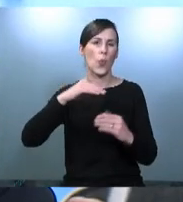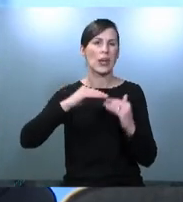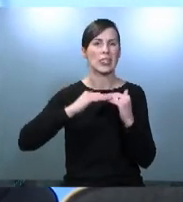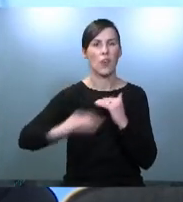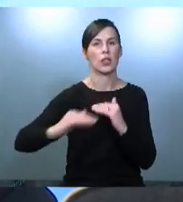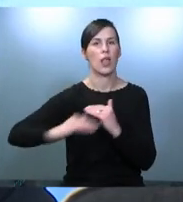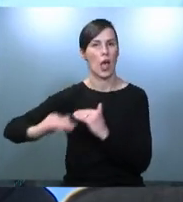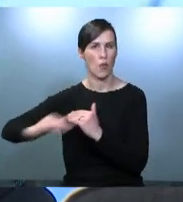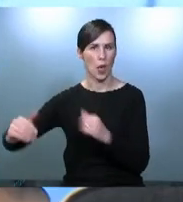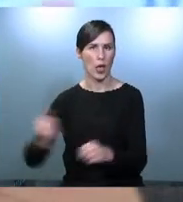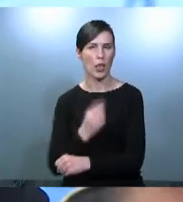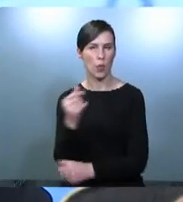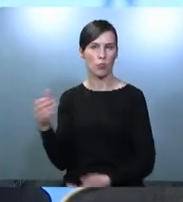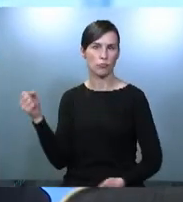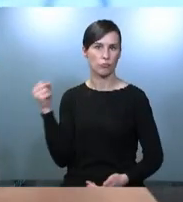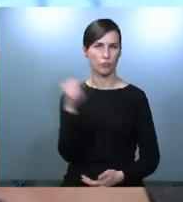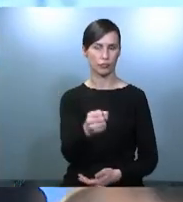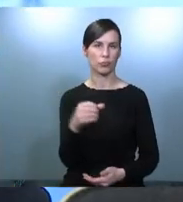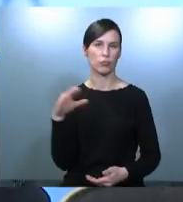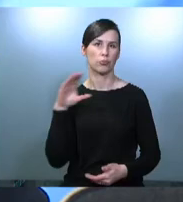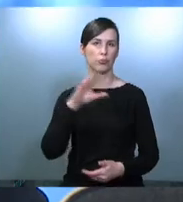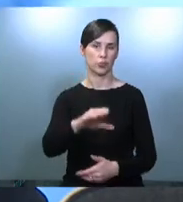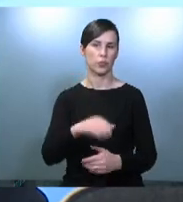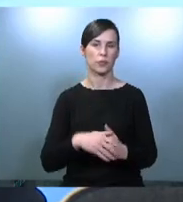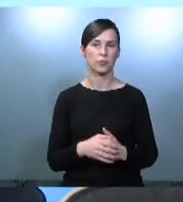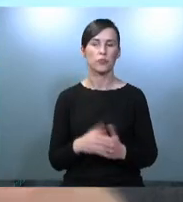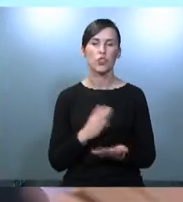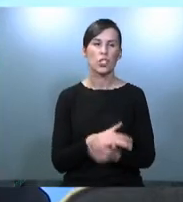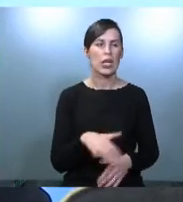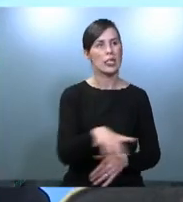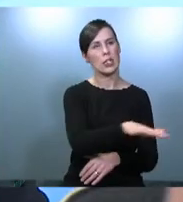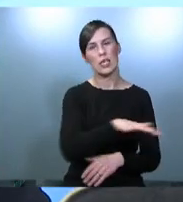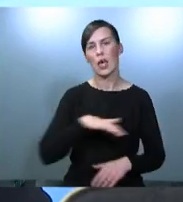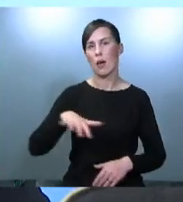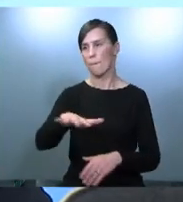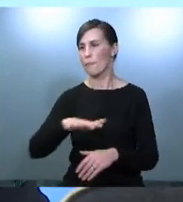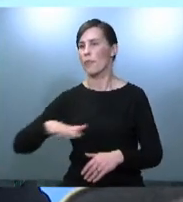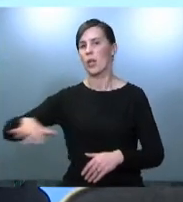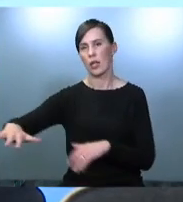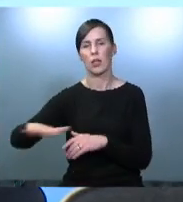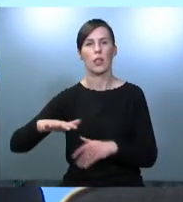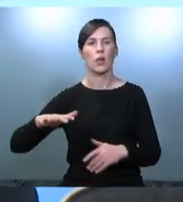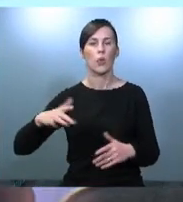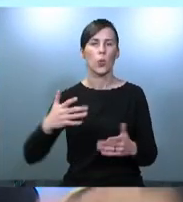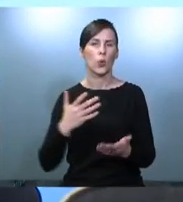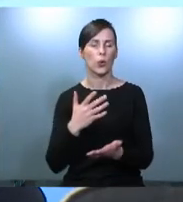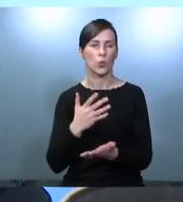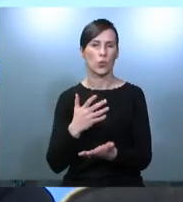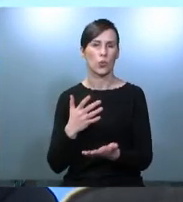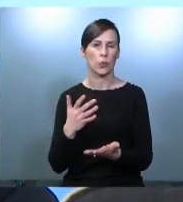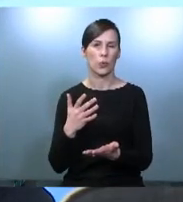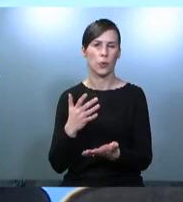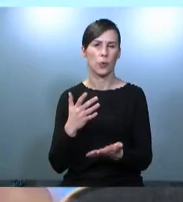yra, turim omeny tos gatvės, tos kiemus, kurie yra neįtraukti į tos etapus, kurie